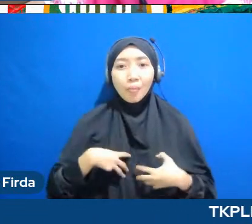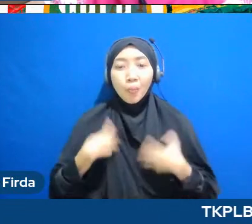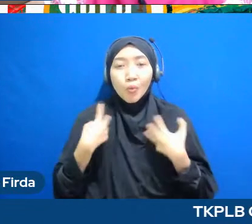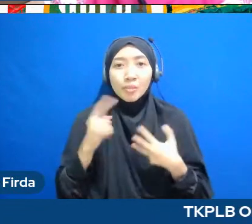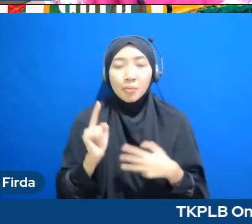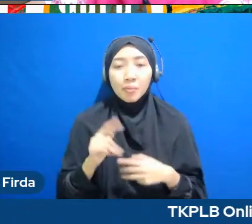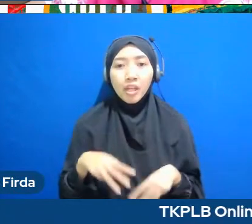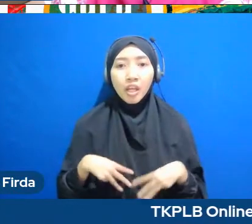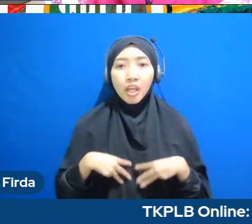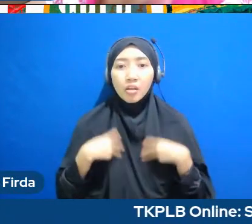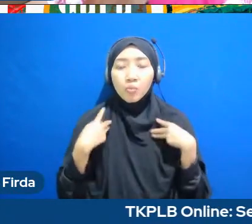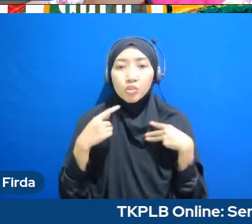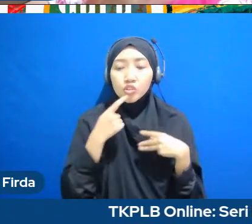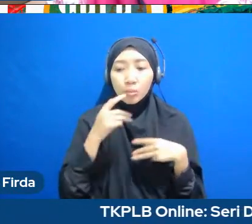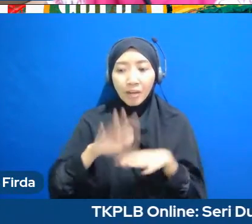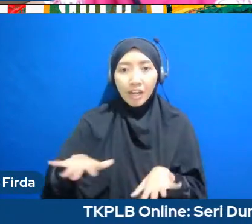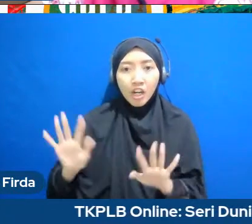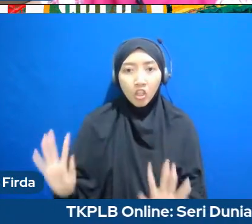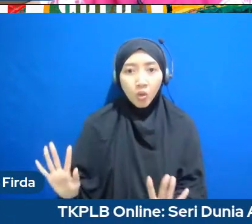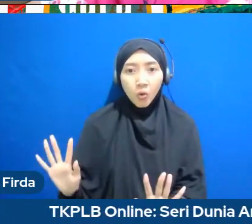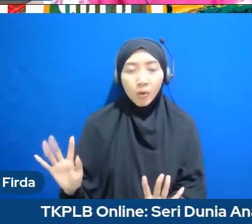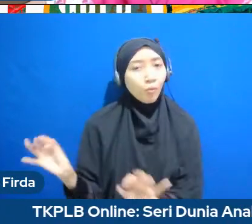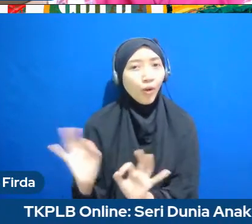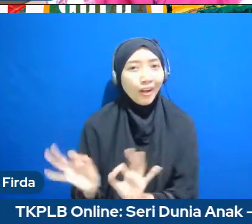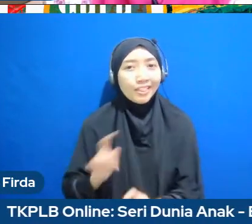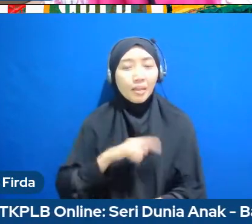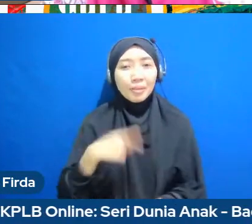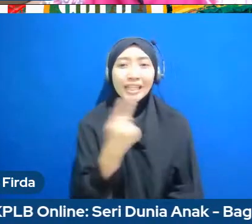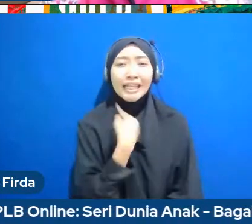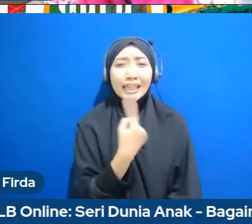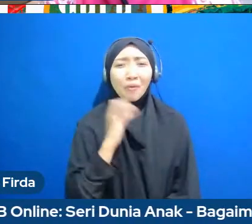emosi juga nggak cuma anak-anak, kita juga sebetulnya ya.